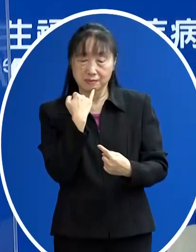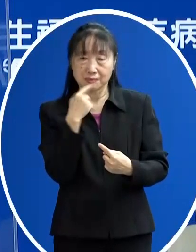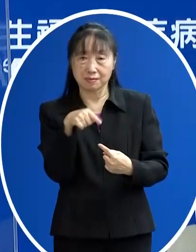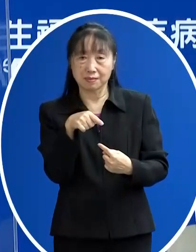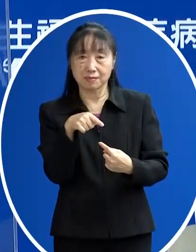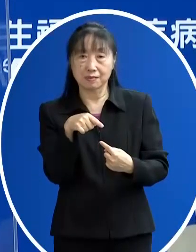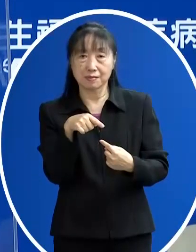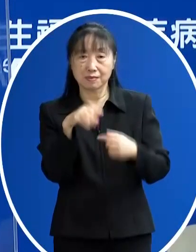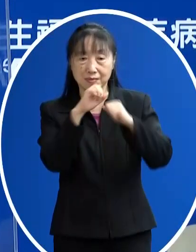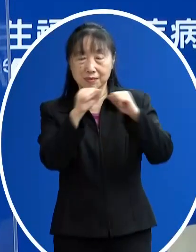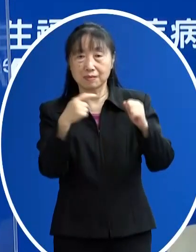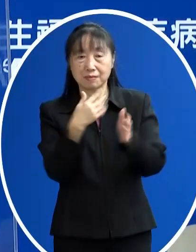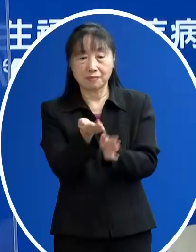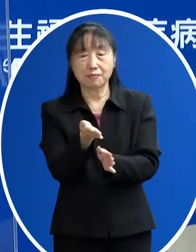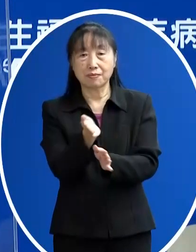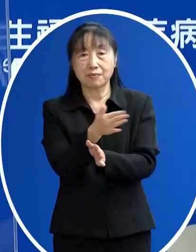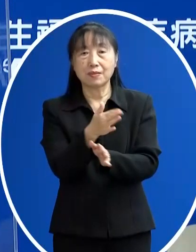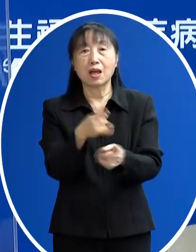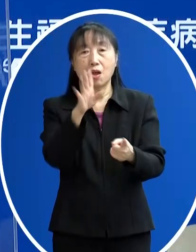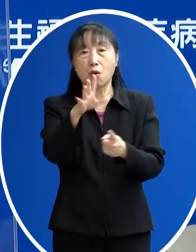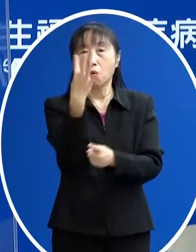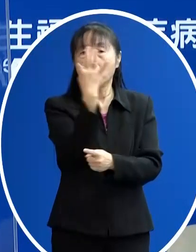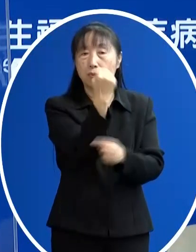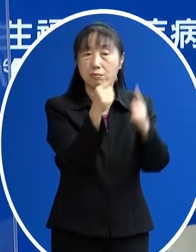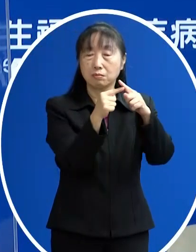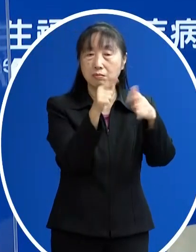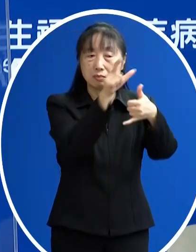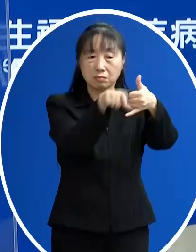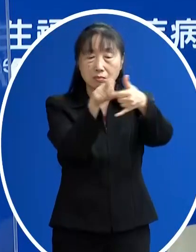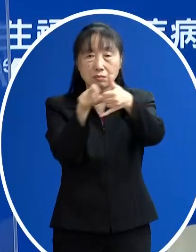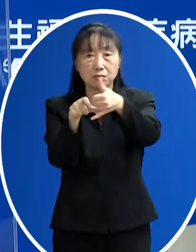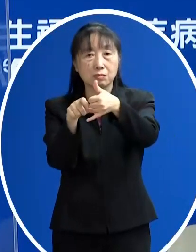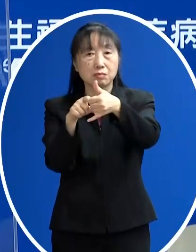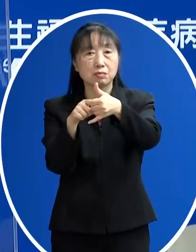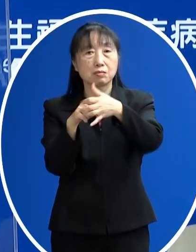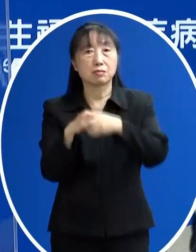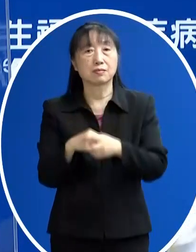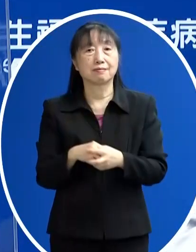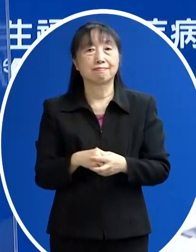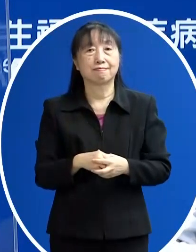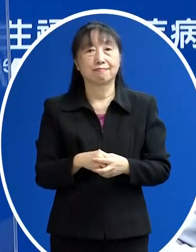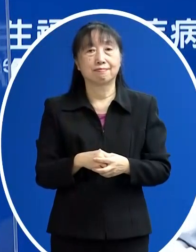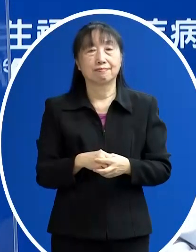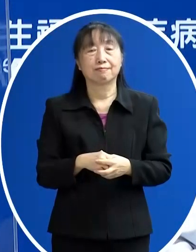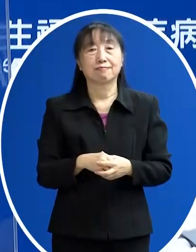到前面比较早这几个案例哈，就是